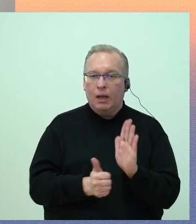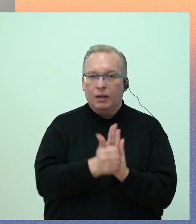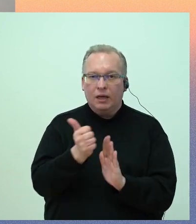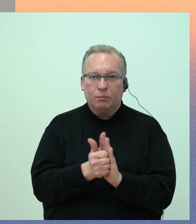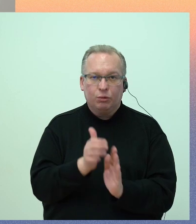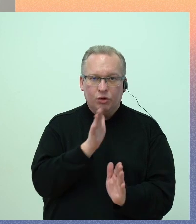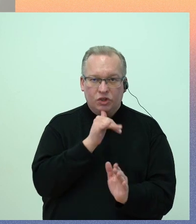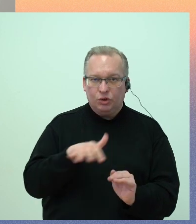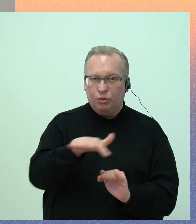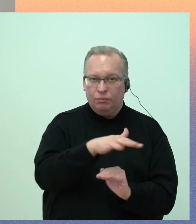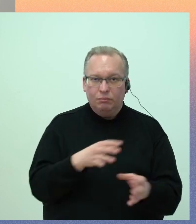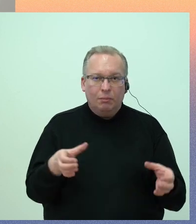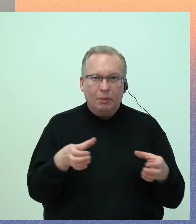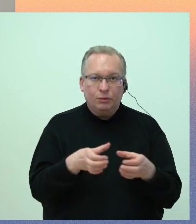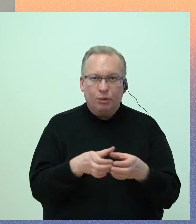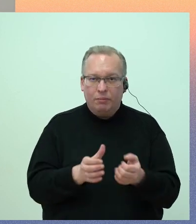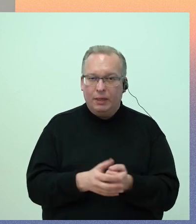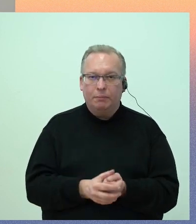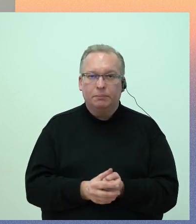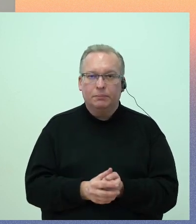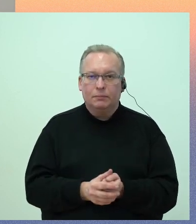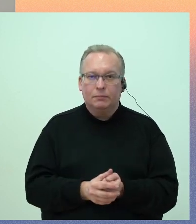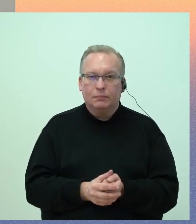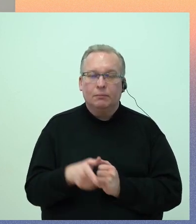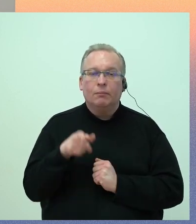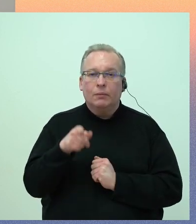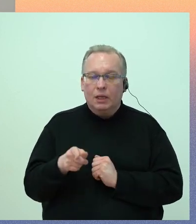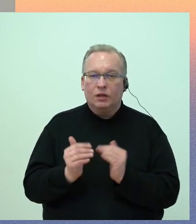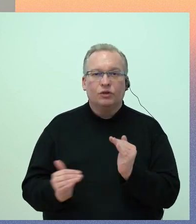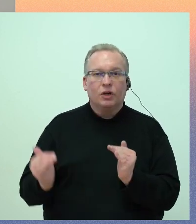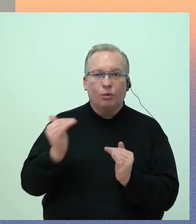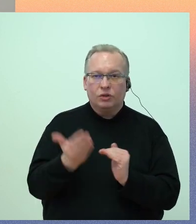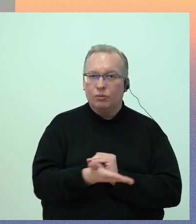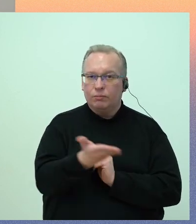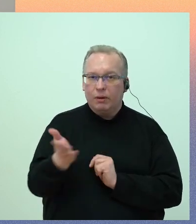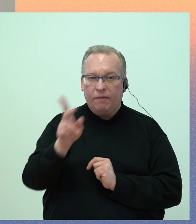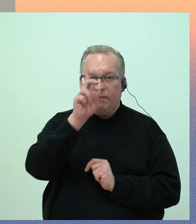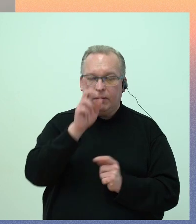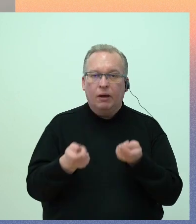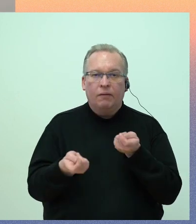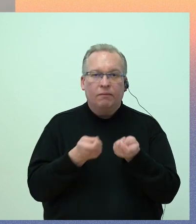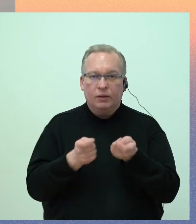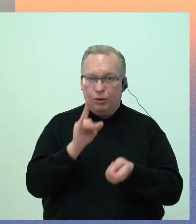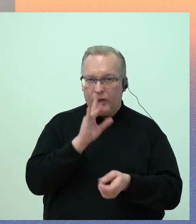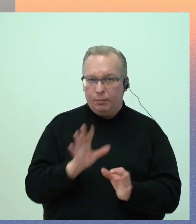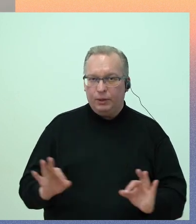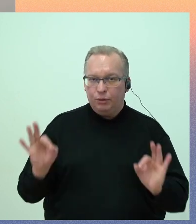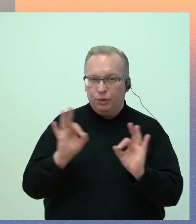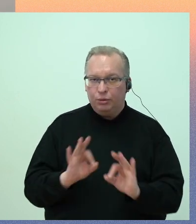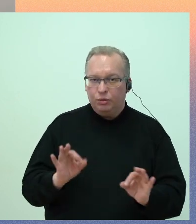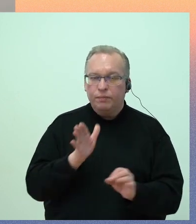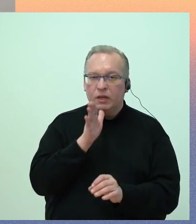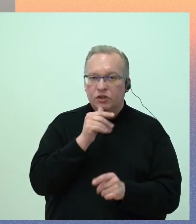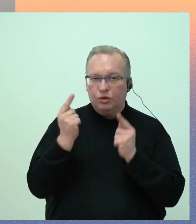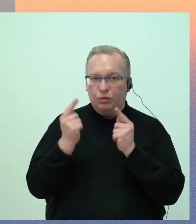gerbtų žydų bendruomenę. Ir kad iš aukščiausių valstybės vadovų nebūtų jokių